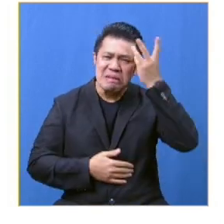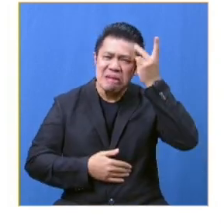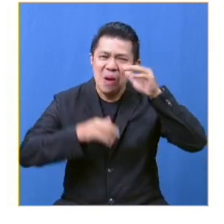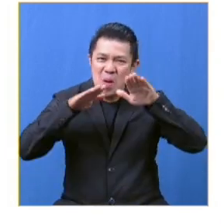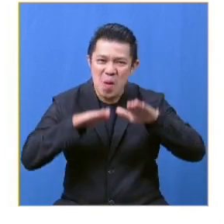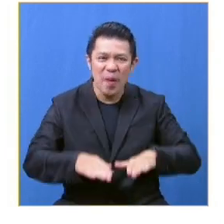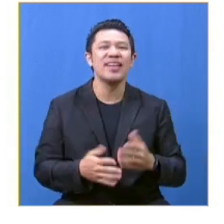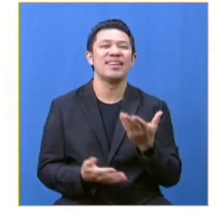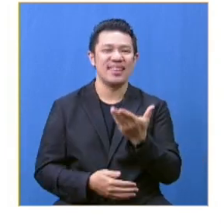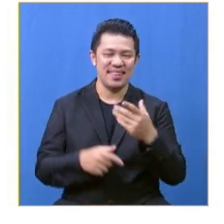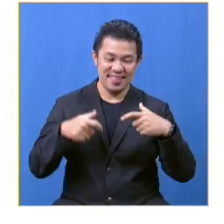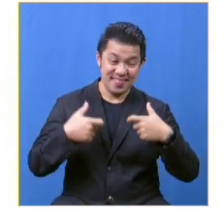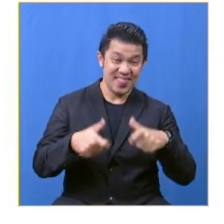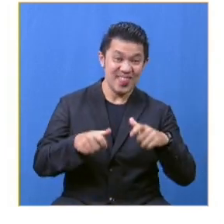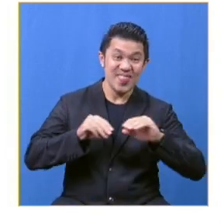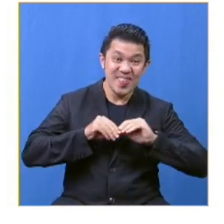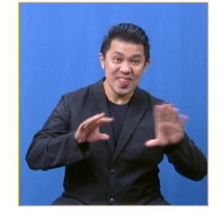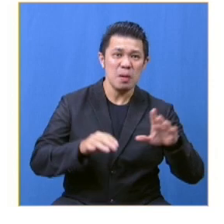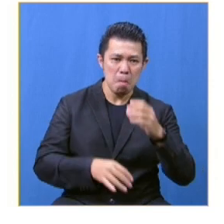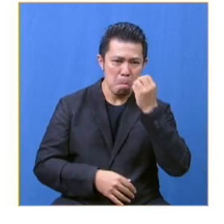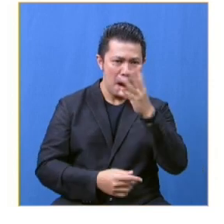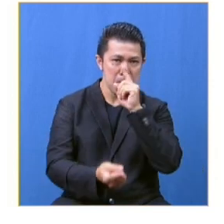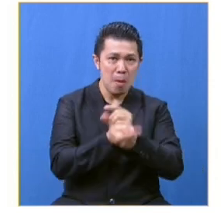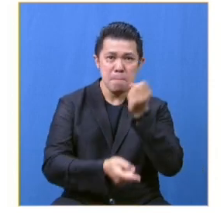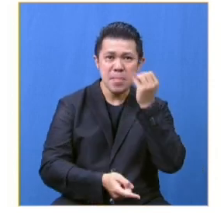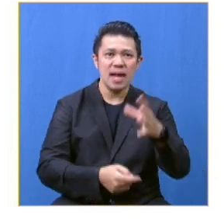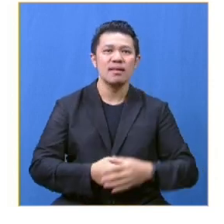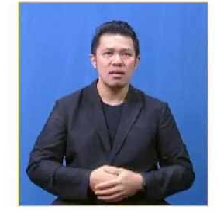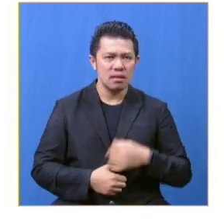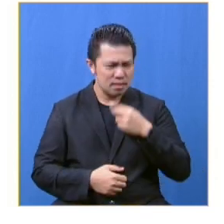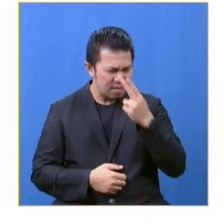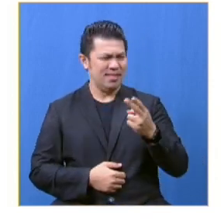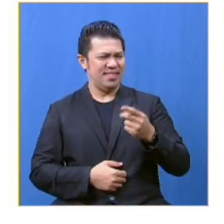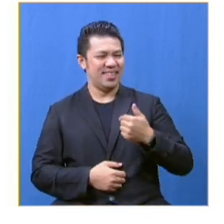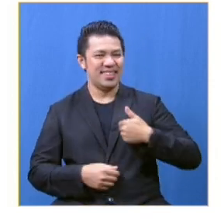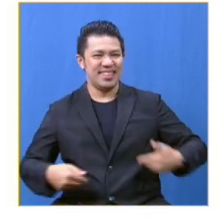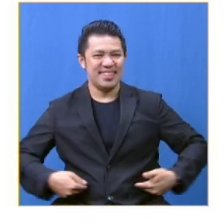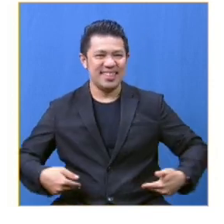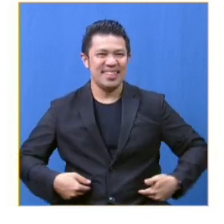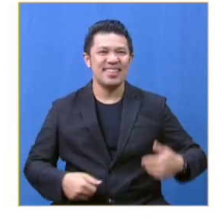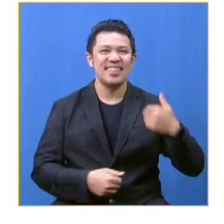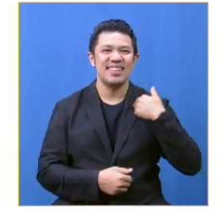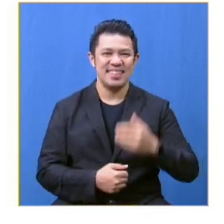ตอนนี้คลิปในลักษณะแบบนี้เยอะจริงๆนะคะดูเมื่อไหร่ก็ชวนให้อมยิ้มค่ะ